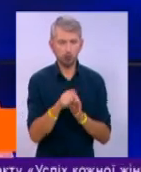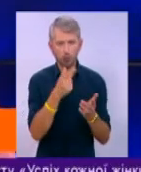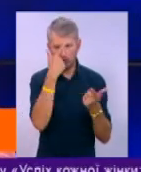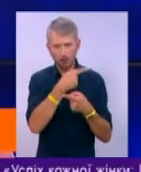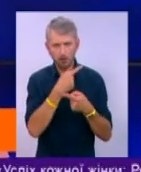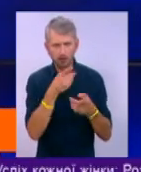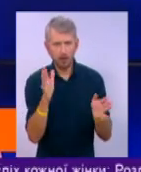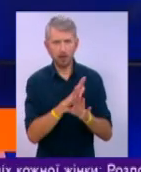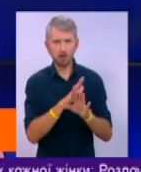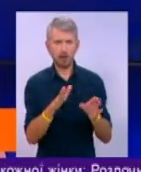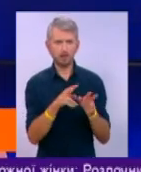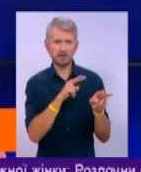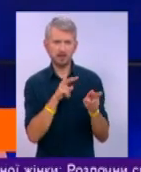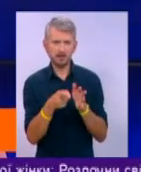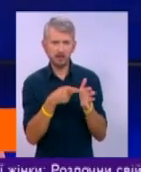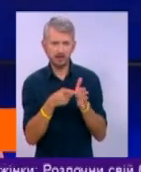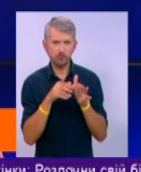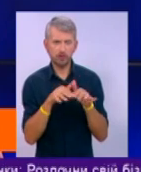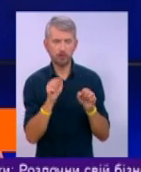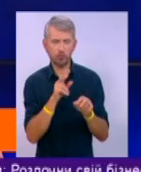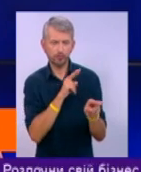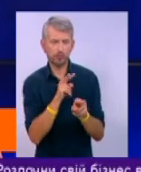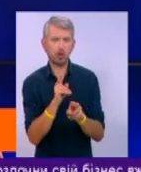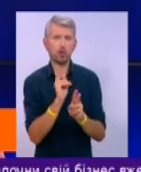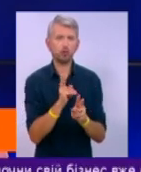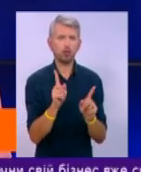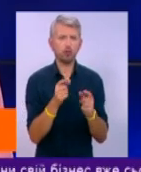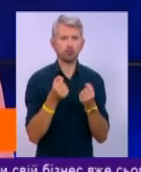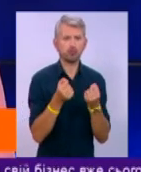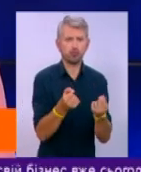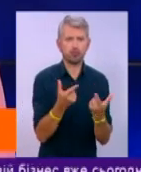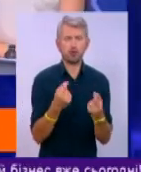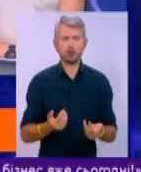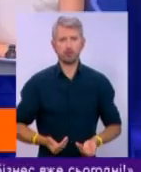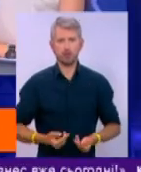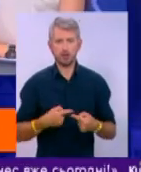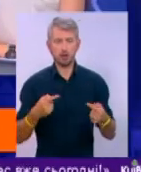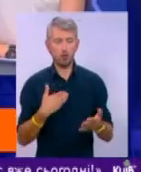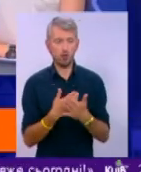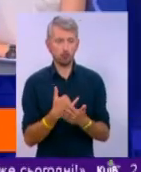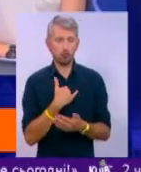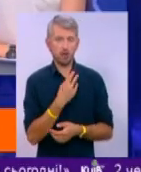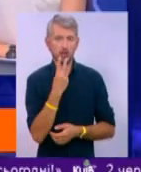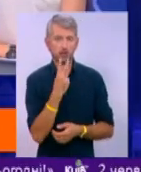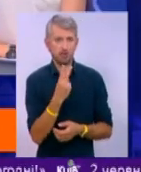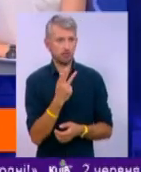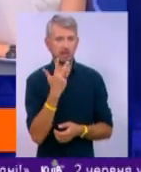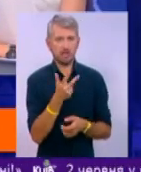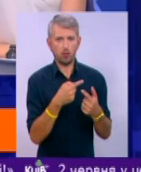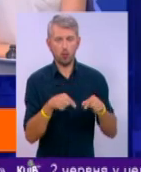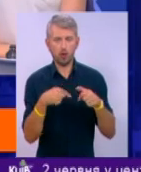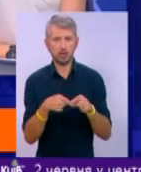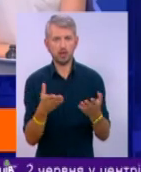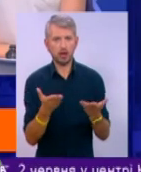дії можна теж відмоніторити, хто на чому їздить, де живе і так далі. Ну от, власне, у нас два, точніше три органи,